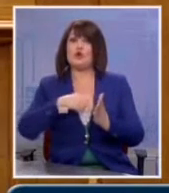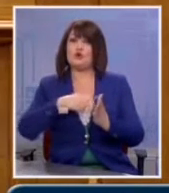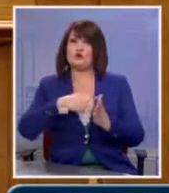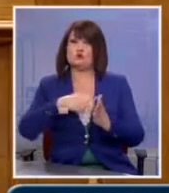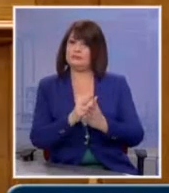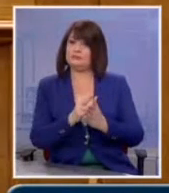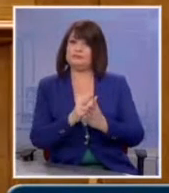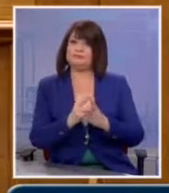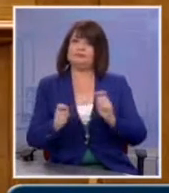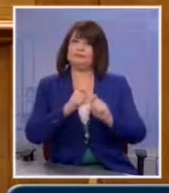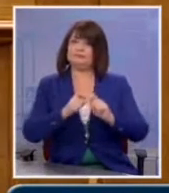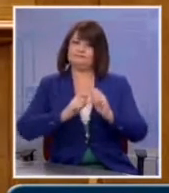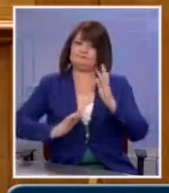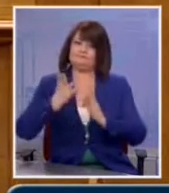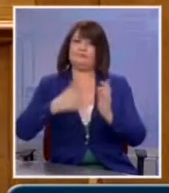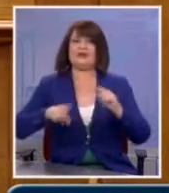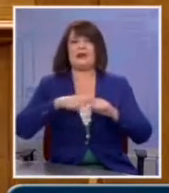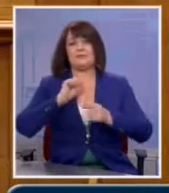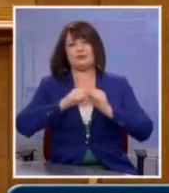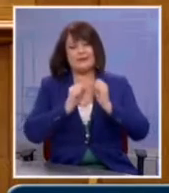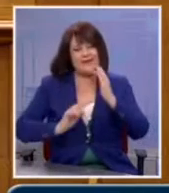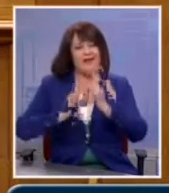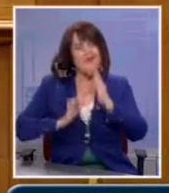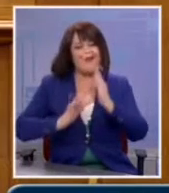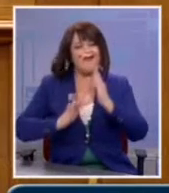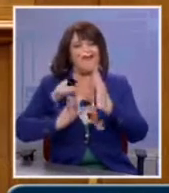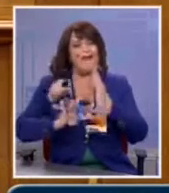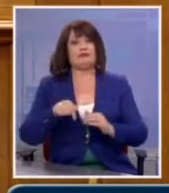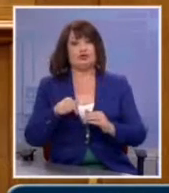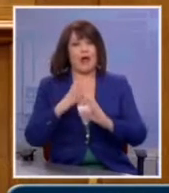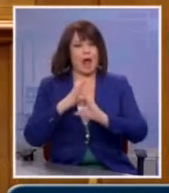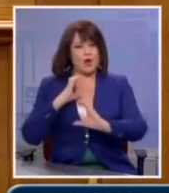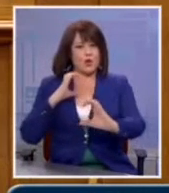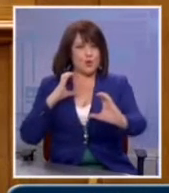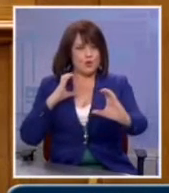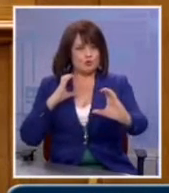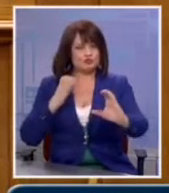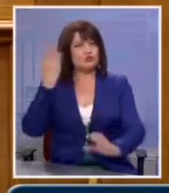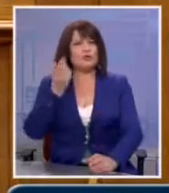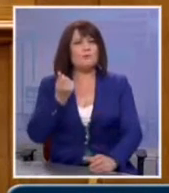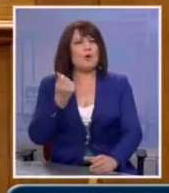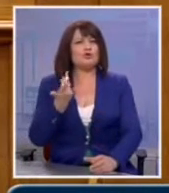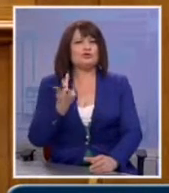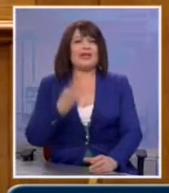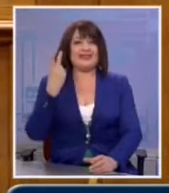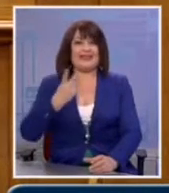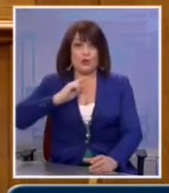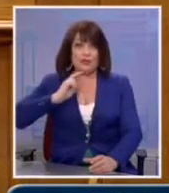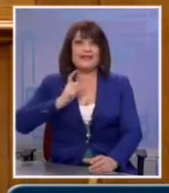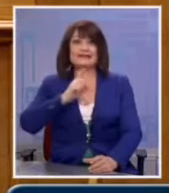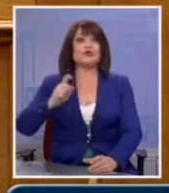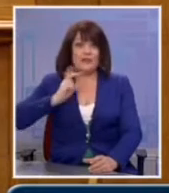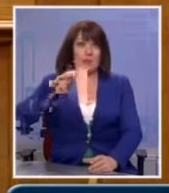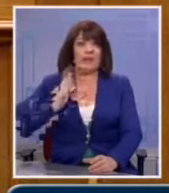στην αναπτυξιακή προσπάθεια της χώρας μας. Αυτό το έργο θα κοστίσει περίπου 2 δισεκατομμύρια